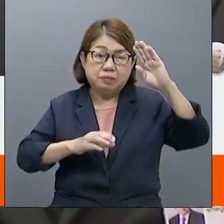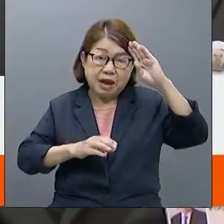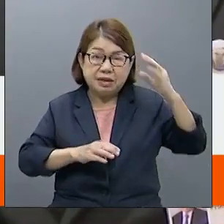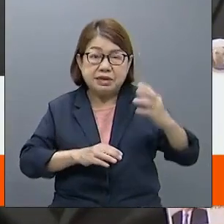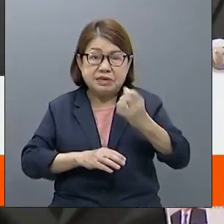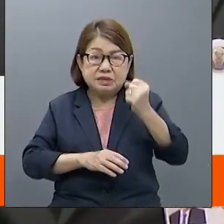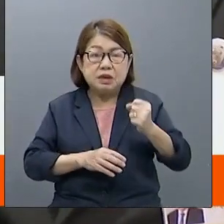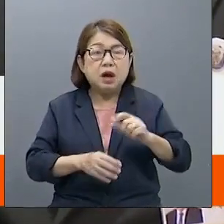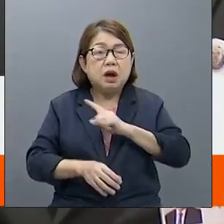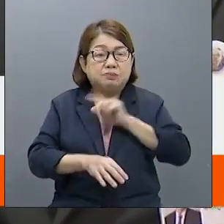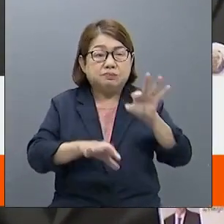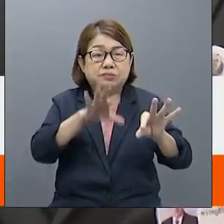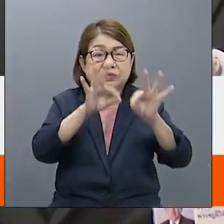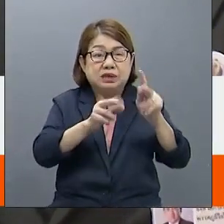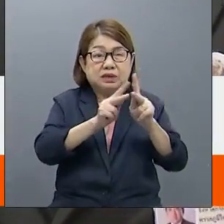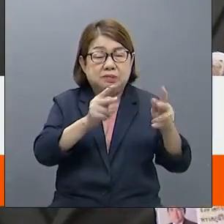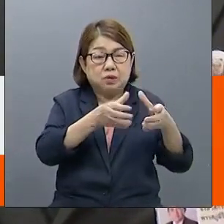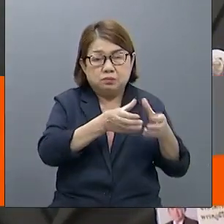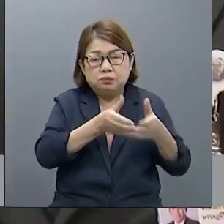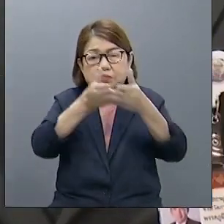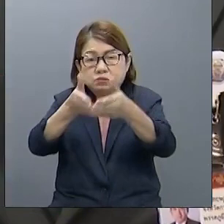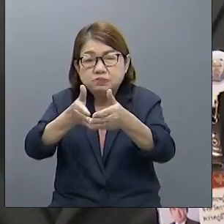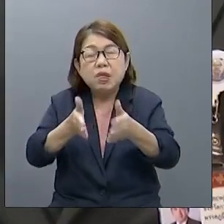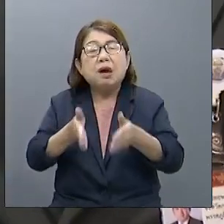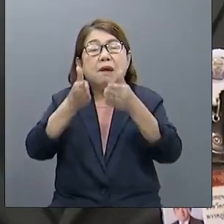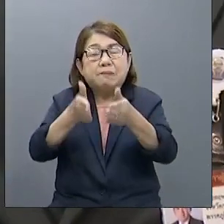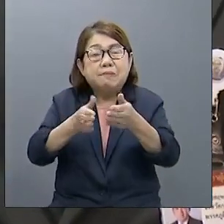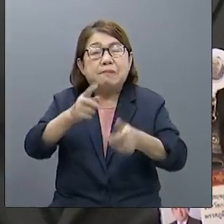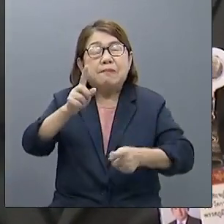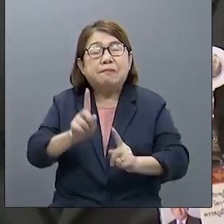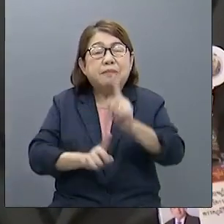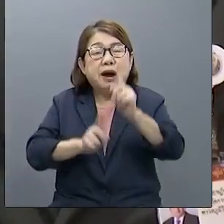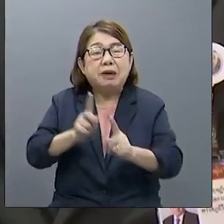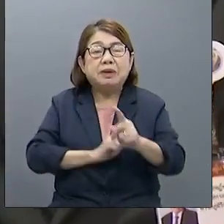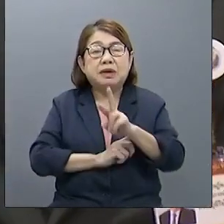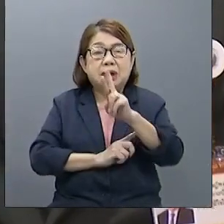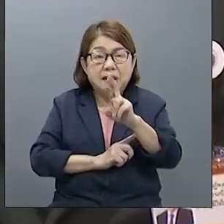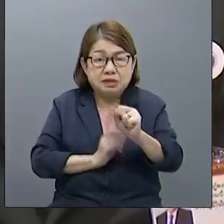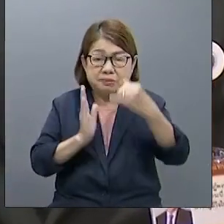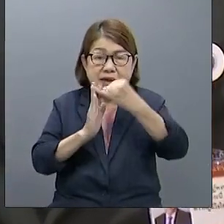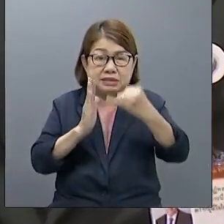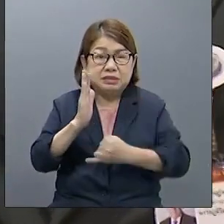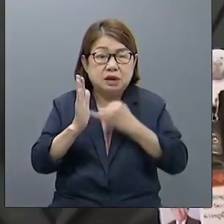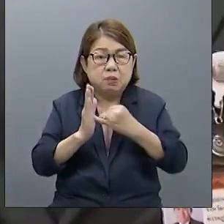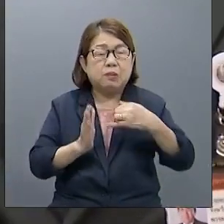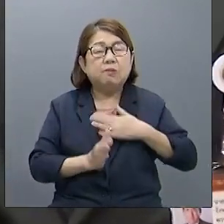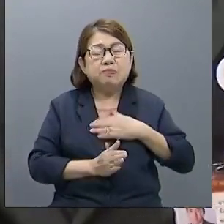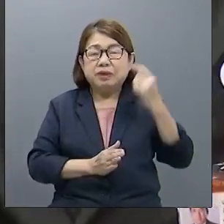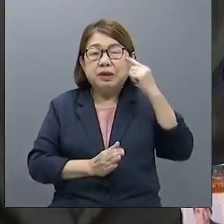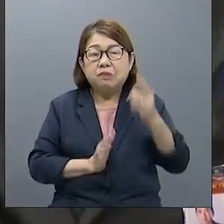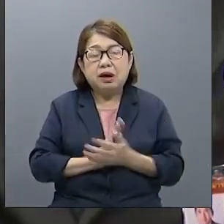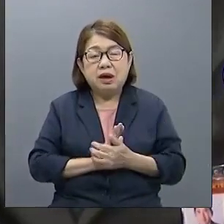ประเมินสภาผู้แทนราษฎรผมคิดว่าเอ่อการประเมินครั้งนั้นนะครับเป็นการที่